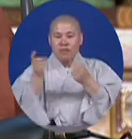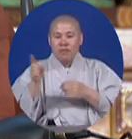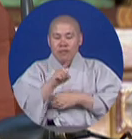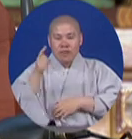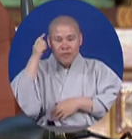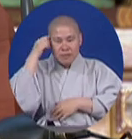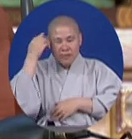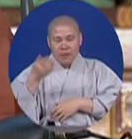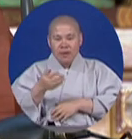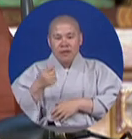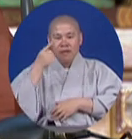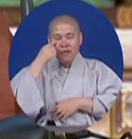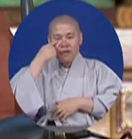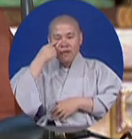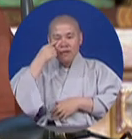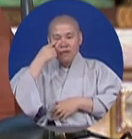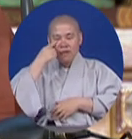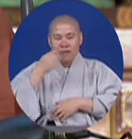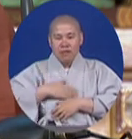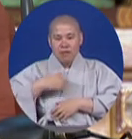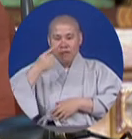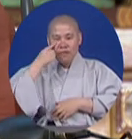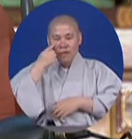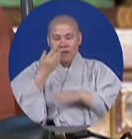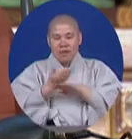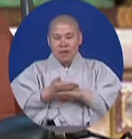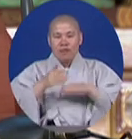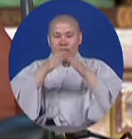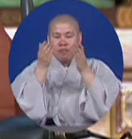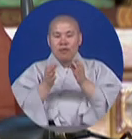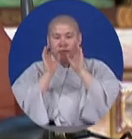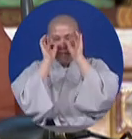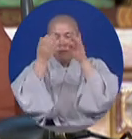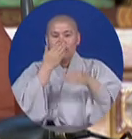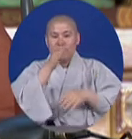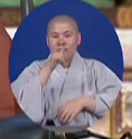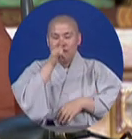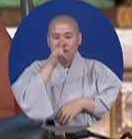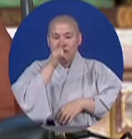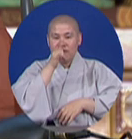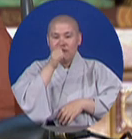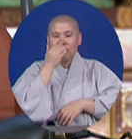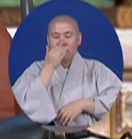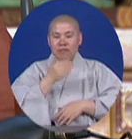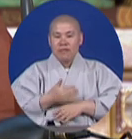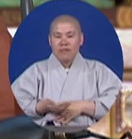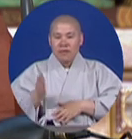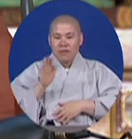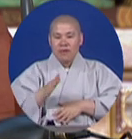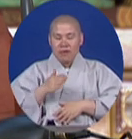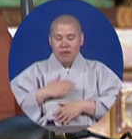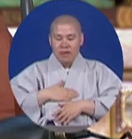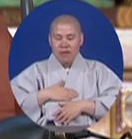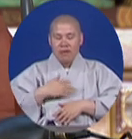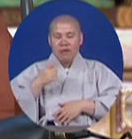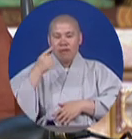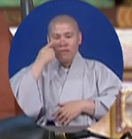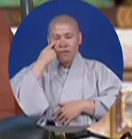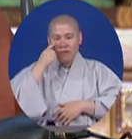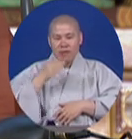자기 눈 가지고 다른 거는 다 볼 수 있는데 자기 눈이 자기